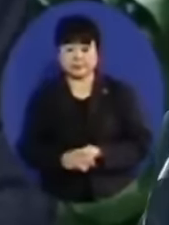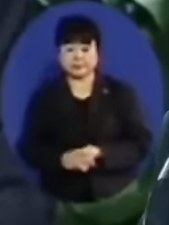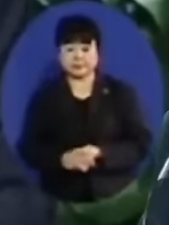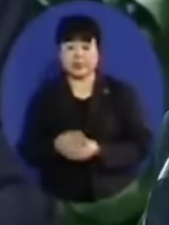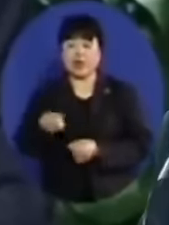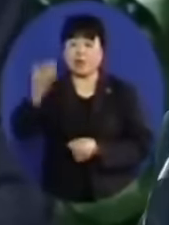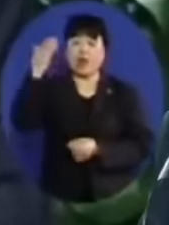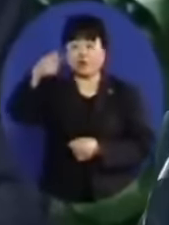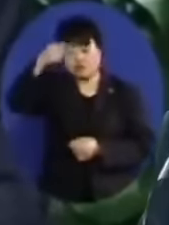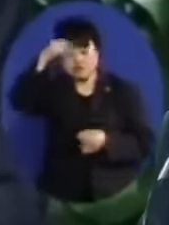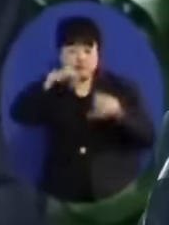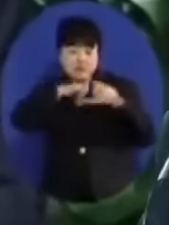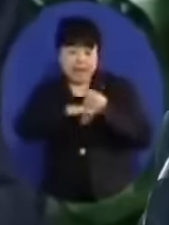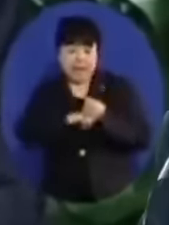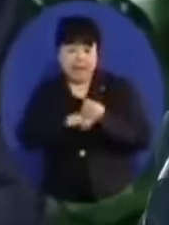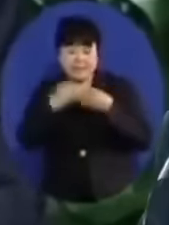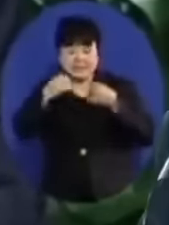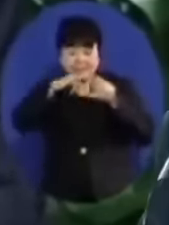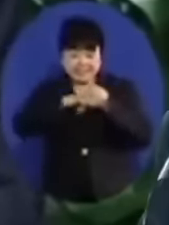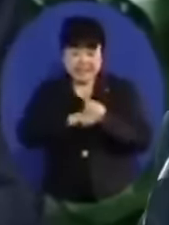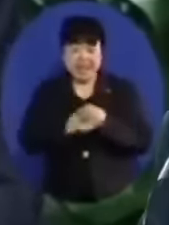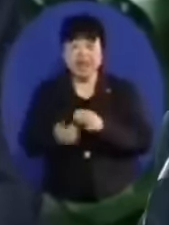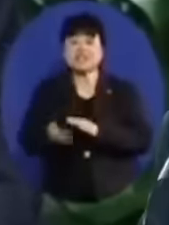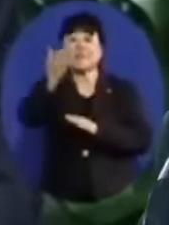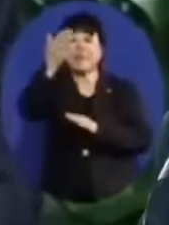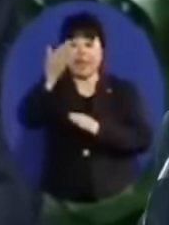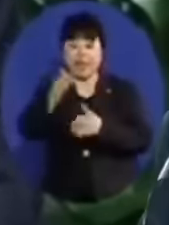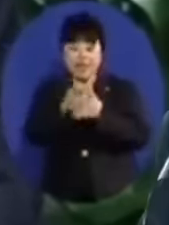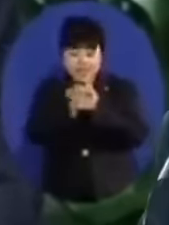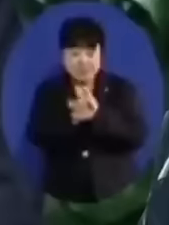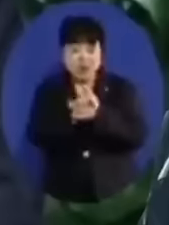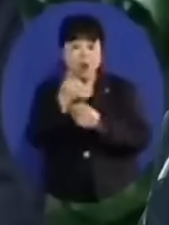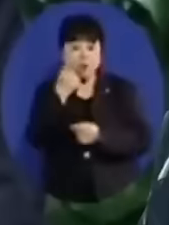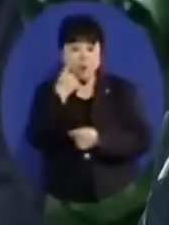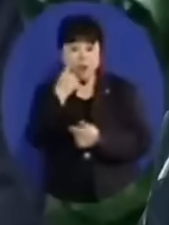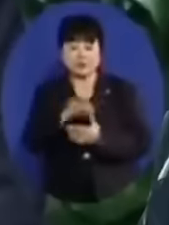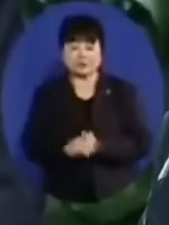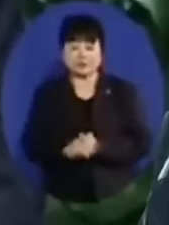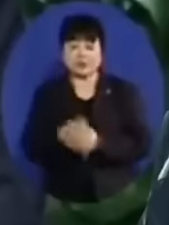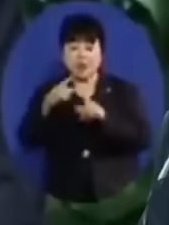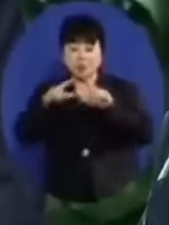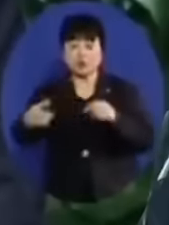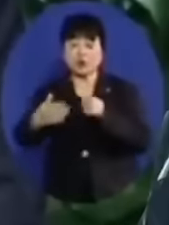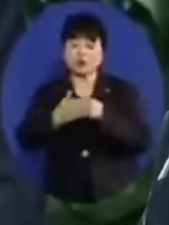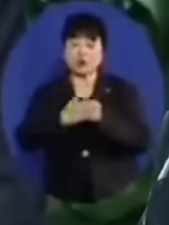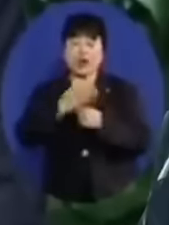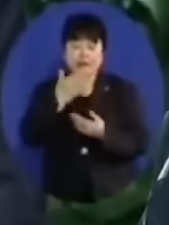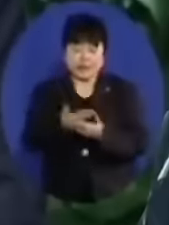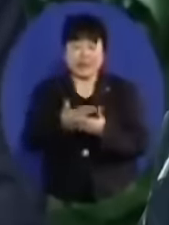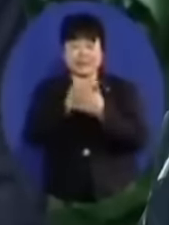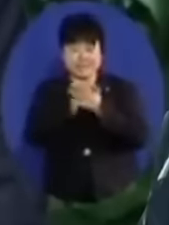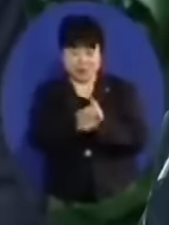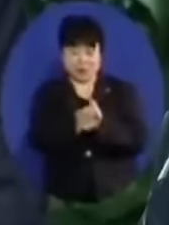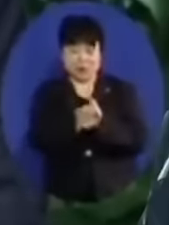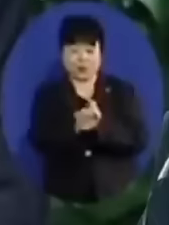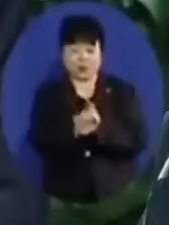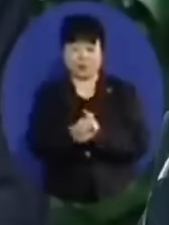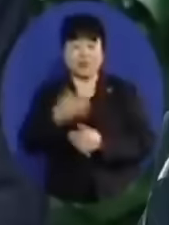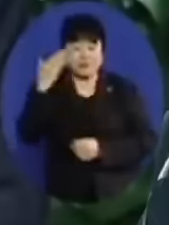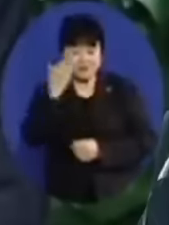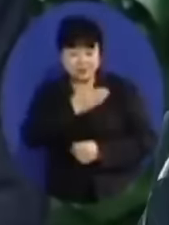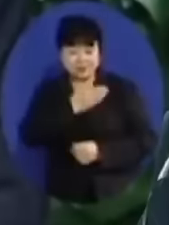과거 구약이나 신약의 선배들이 기도한 것은 대개 다 도움을 달라고 기도했지